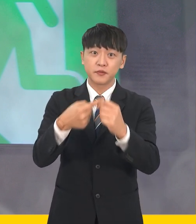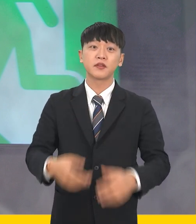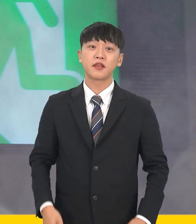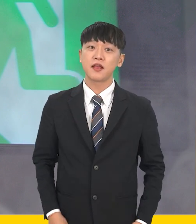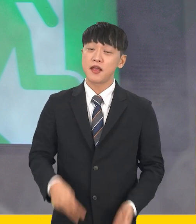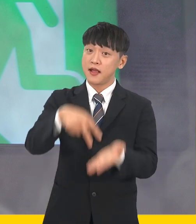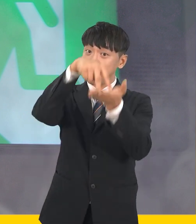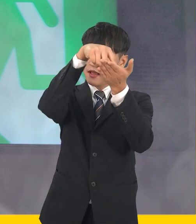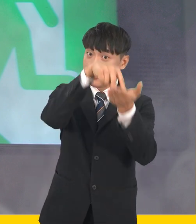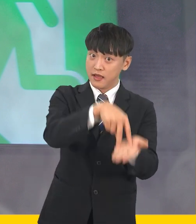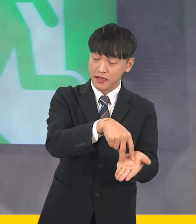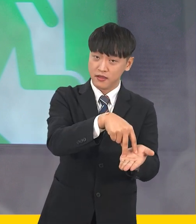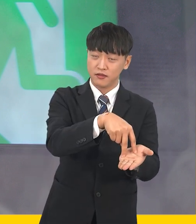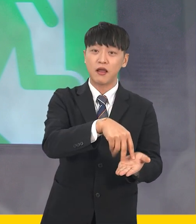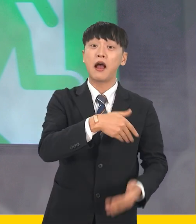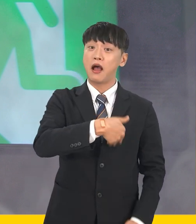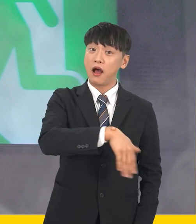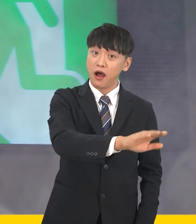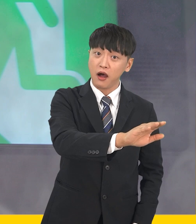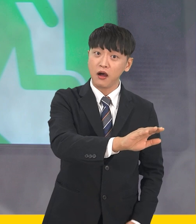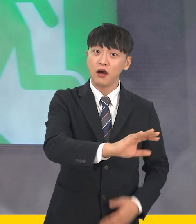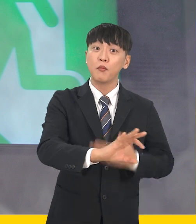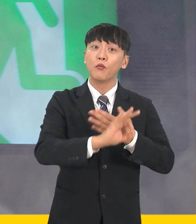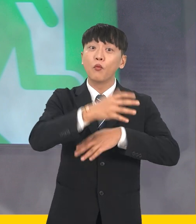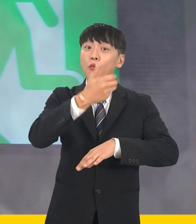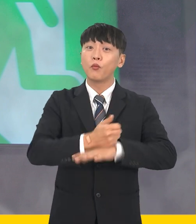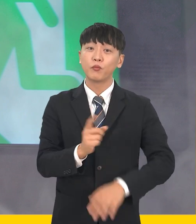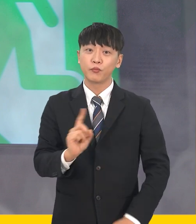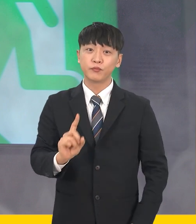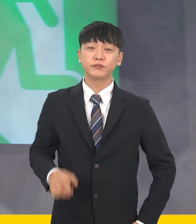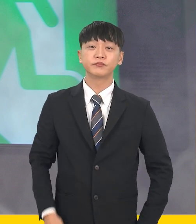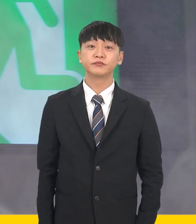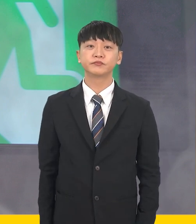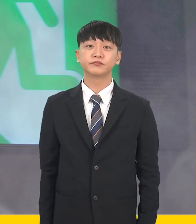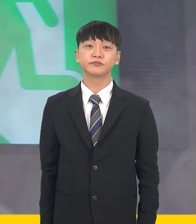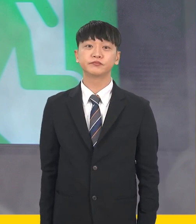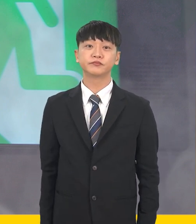번째, 엘리베이터를 이용해 내려간다면